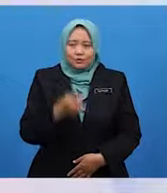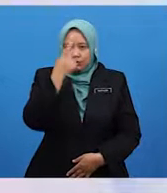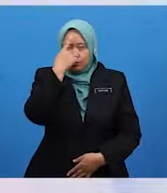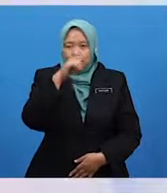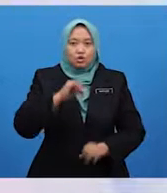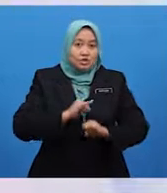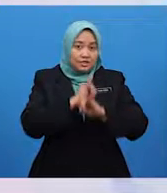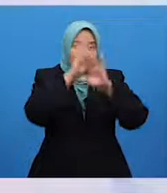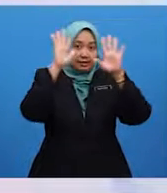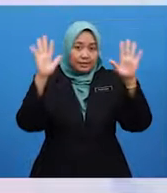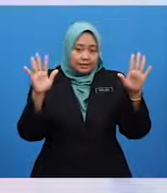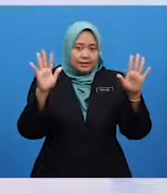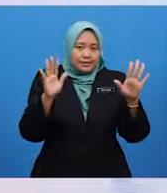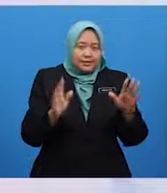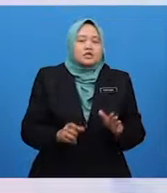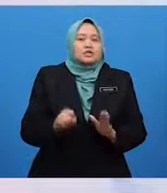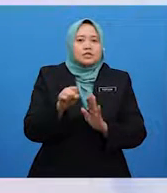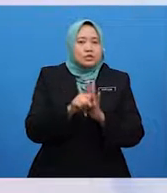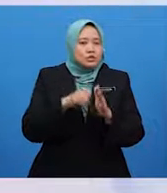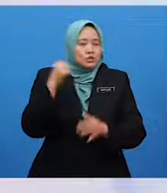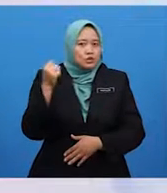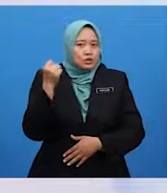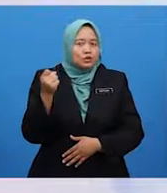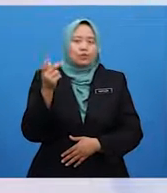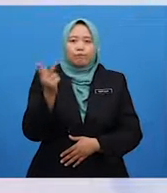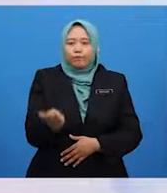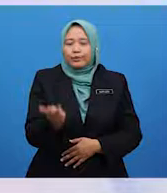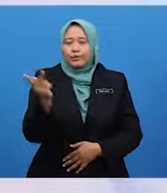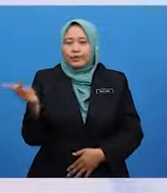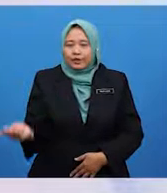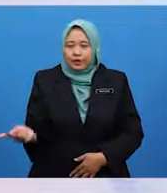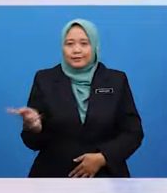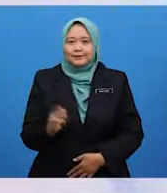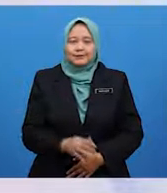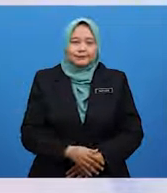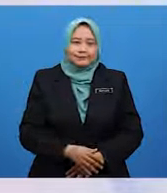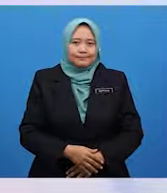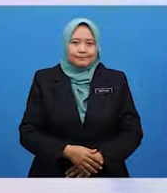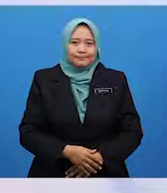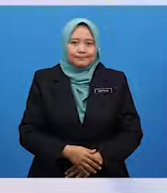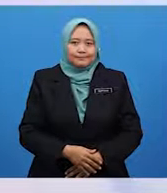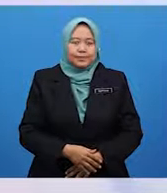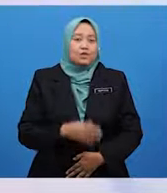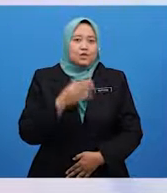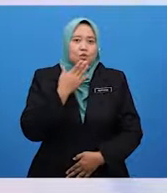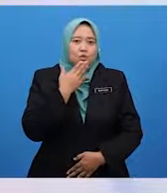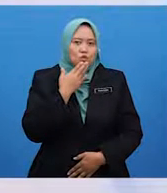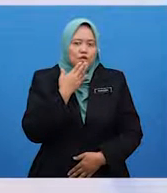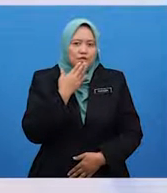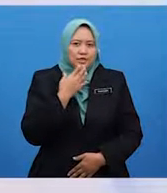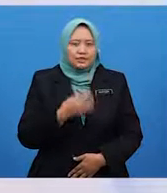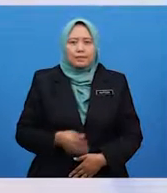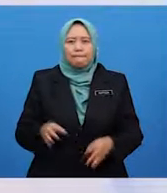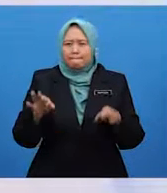yang dibawa dalam kajian ini. Jadi elemen-elemen seni perlu kuat dan kukuh. Bukan itu saja, warna pada kajian